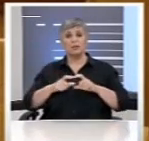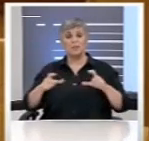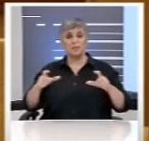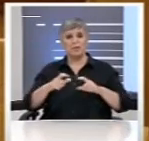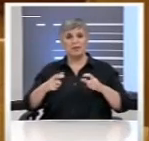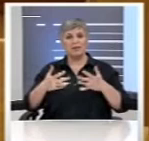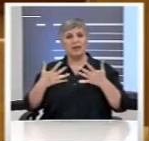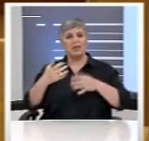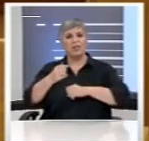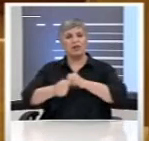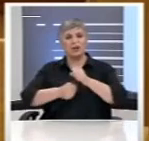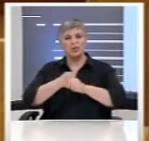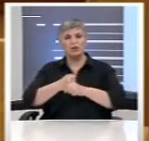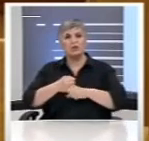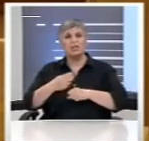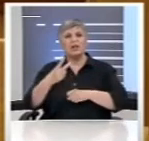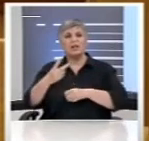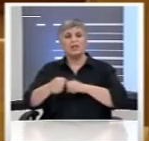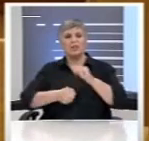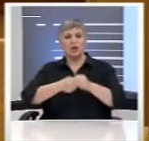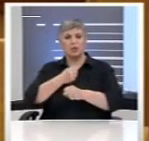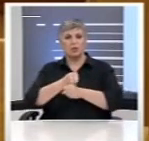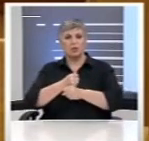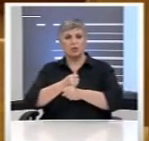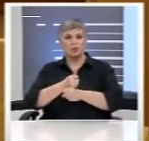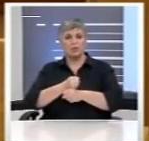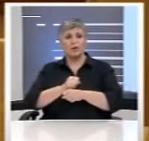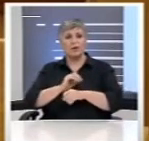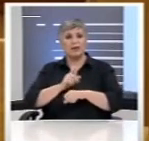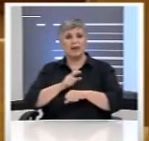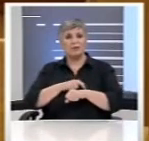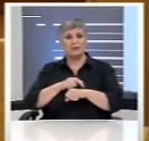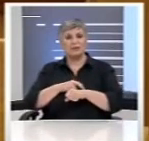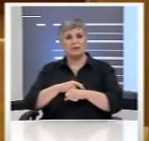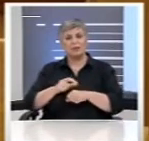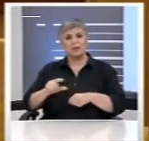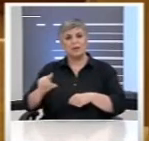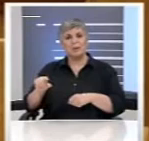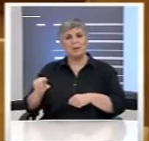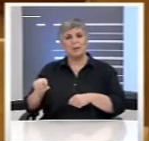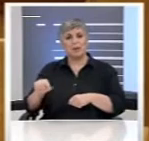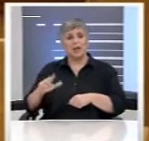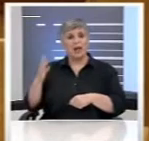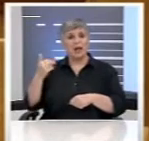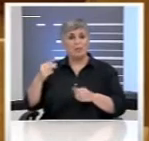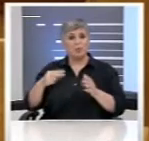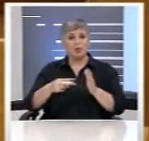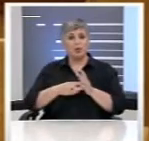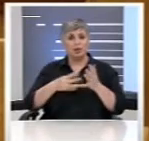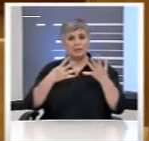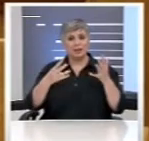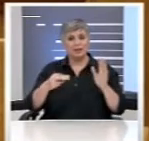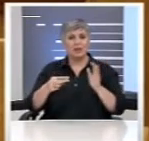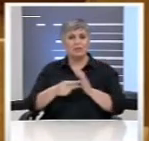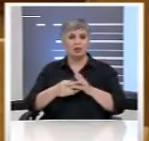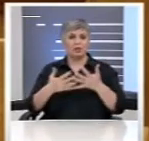και των διετών ομολόγων είναι σήμερα στο χαμηλότερο επίπεδο από το φθινόπωρο χειμώνα του 2009-2010, πριν